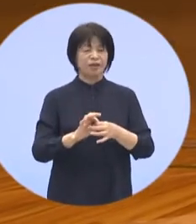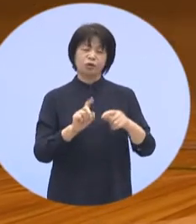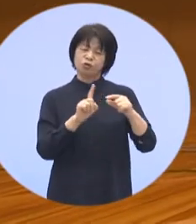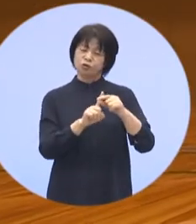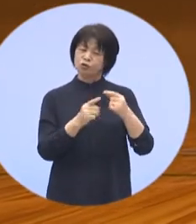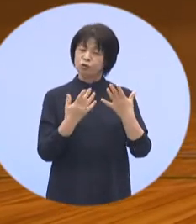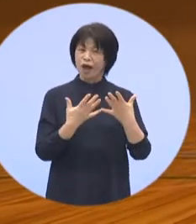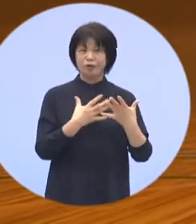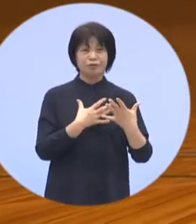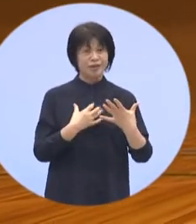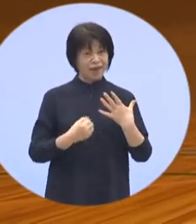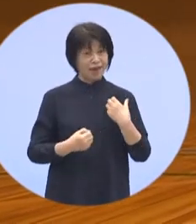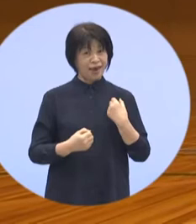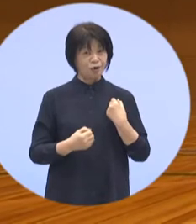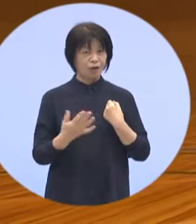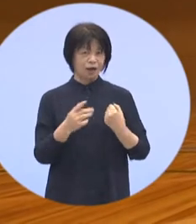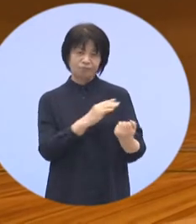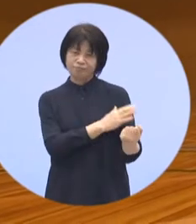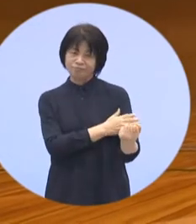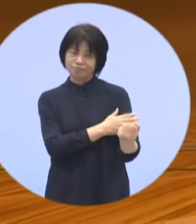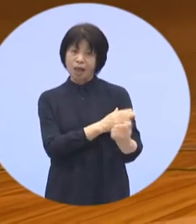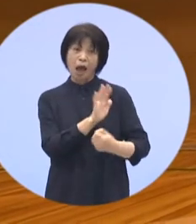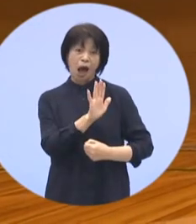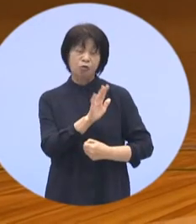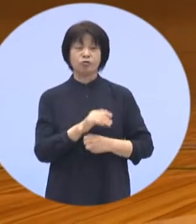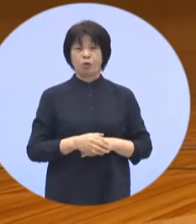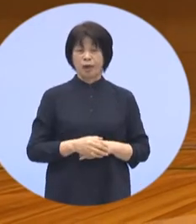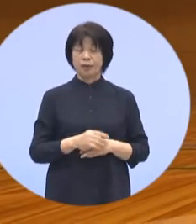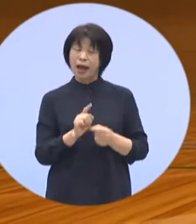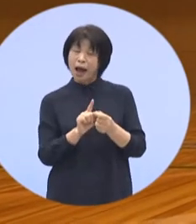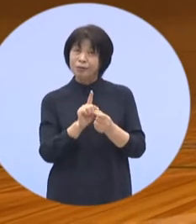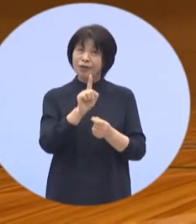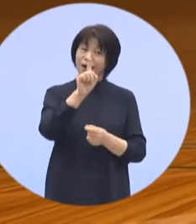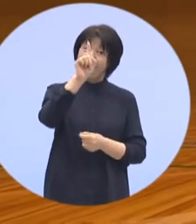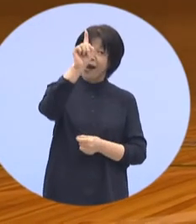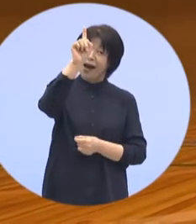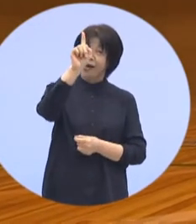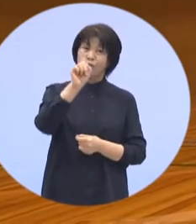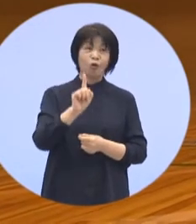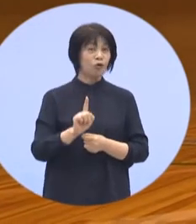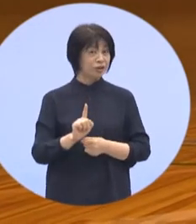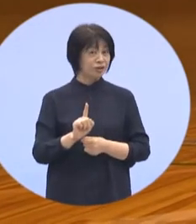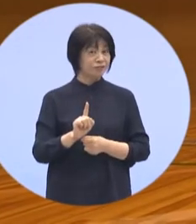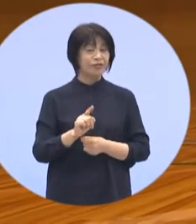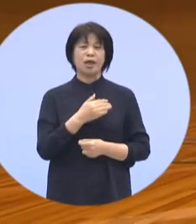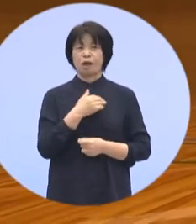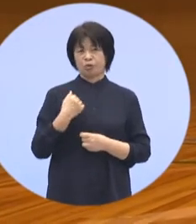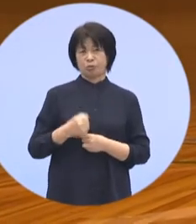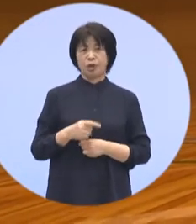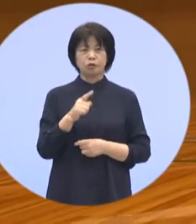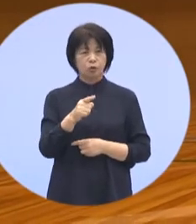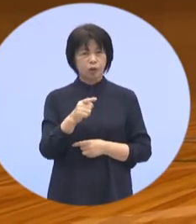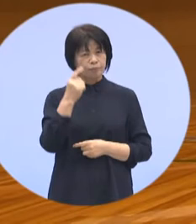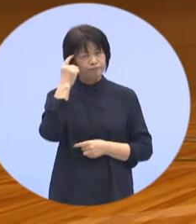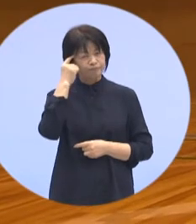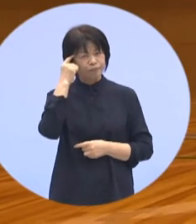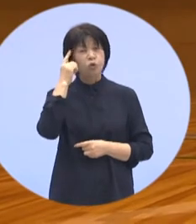り筋肉がついてこればだいぶ高いところに飛ばせると思うんですけど、これで意識してほしいこと